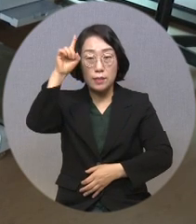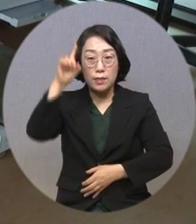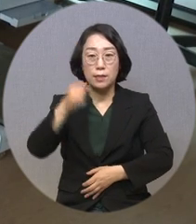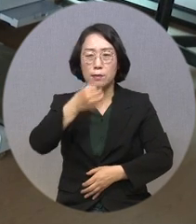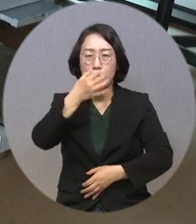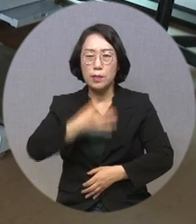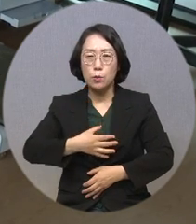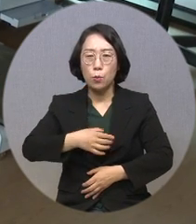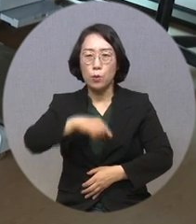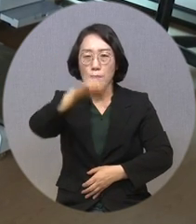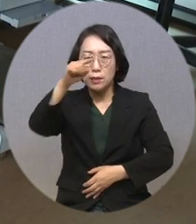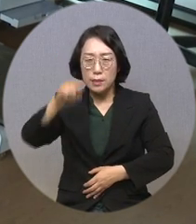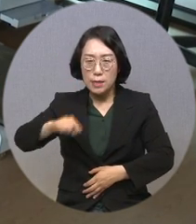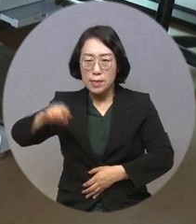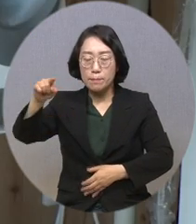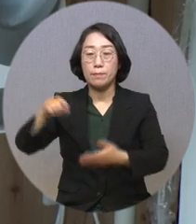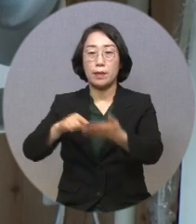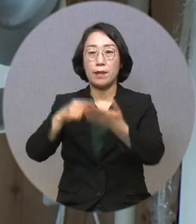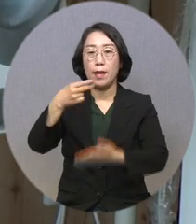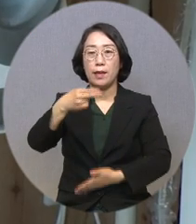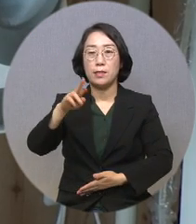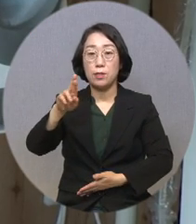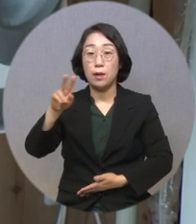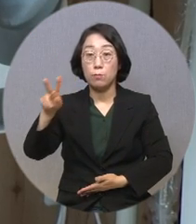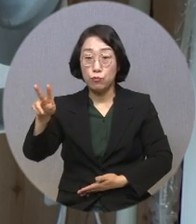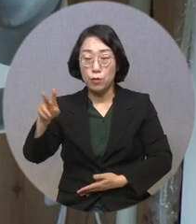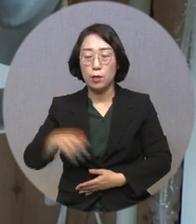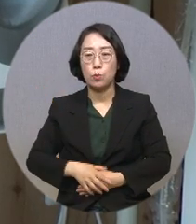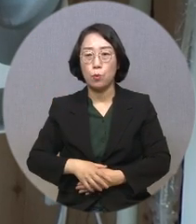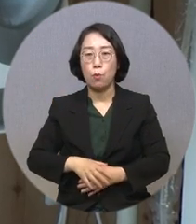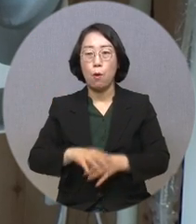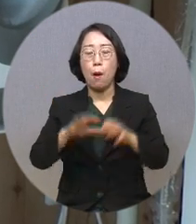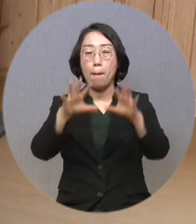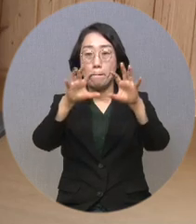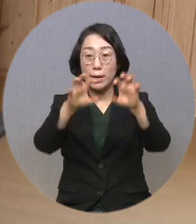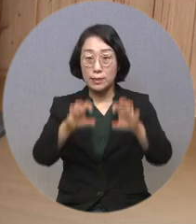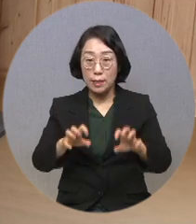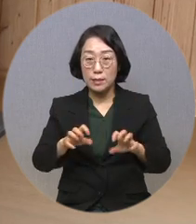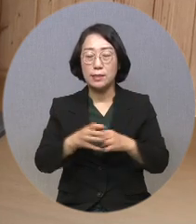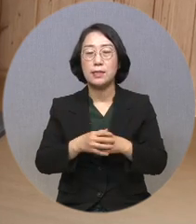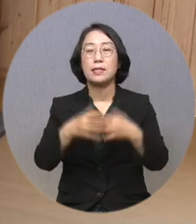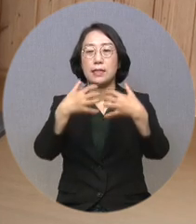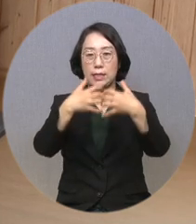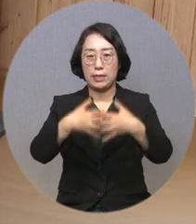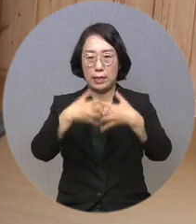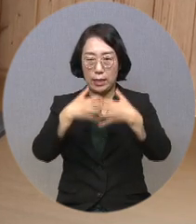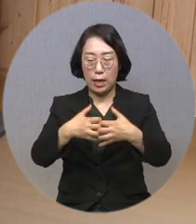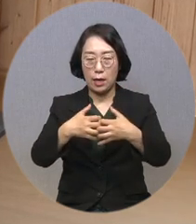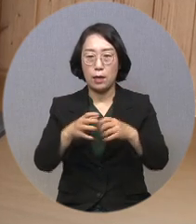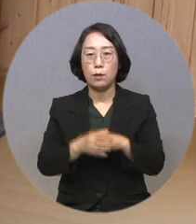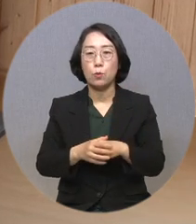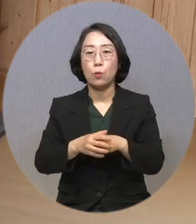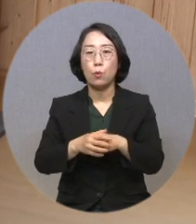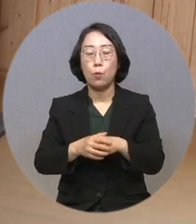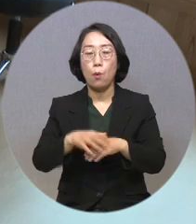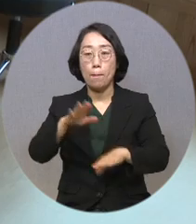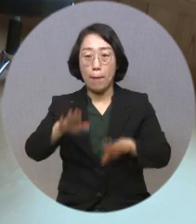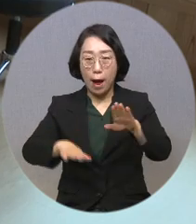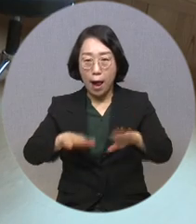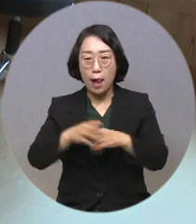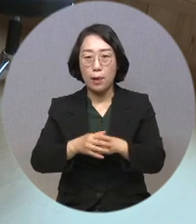피로도를 표시하는 HRV, 마사지와 조교를 받을 수 있는 수압 마사지기, 편백 건식